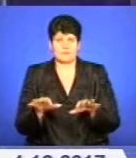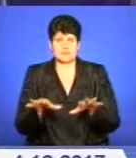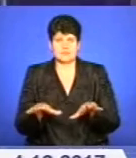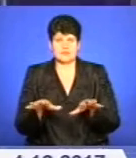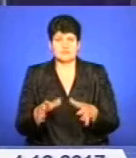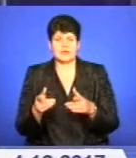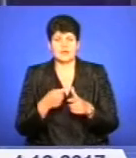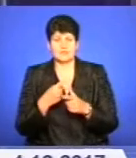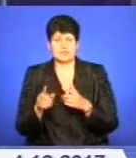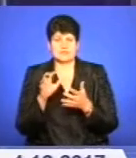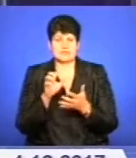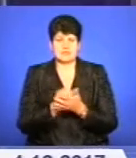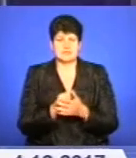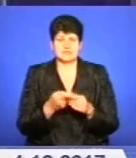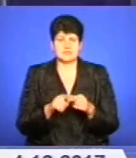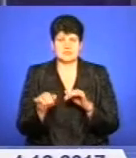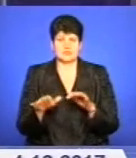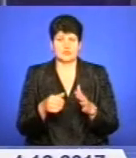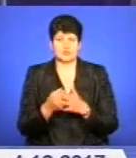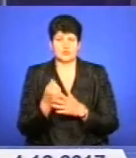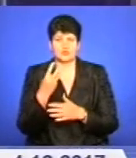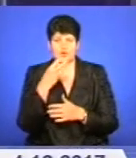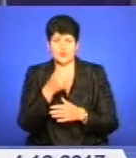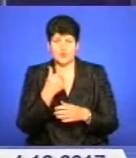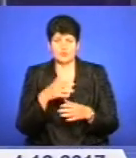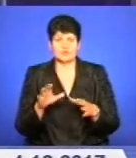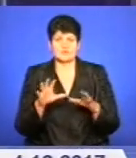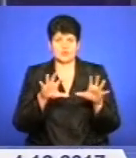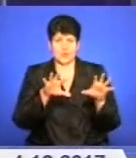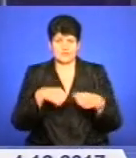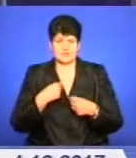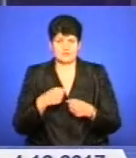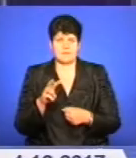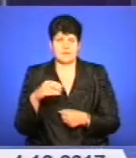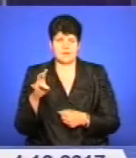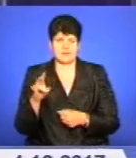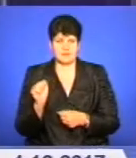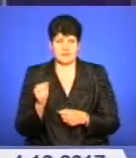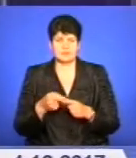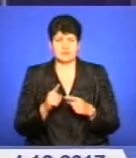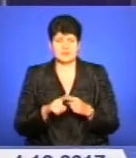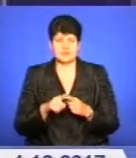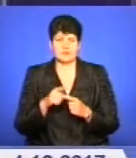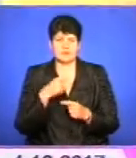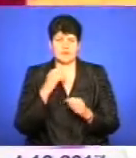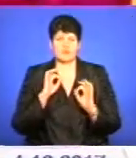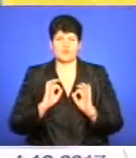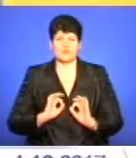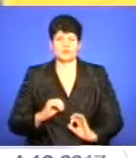чи займатися певною діяльністю на строк до 3 років з конфіскацією майна. Про це повідомляє прокуратура